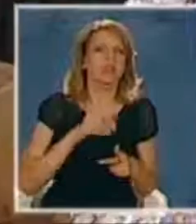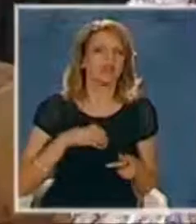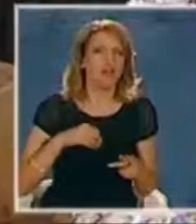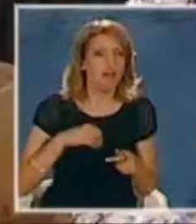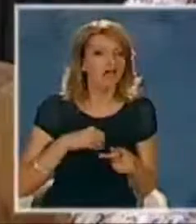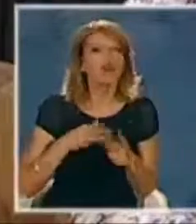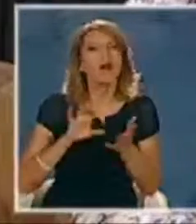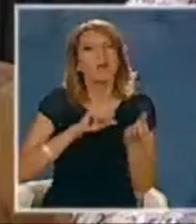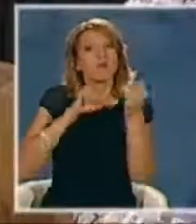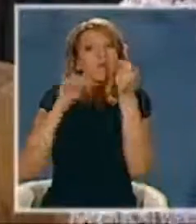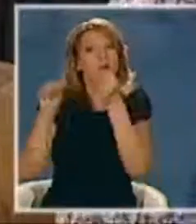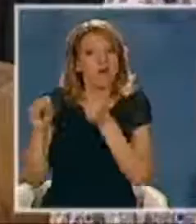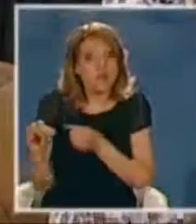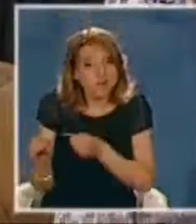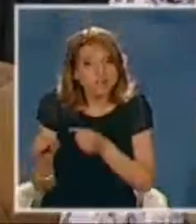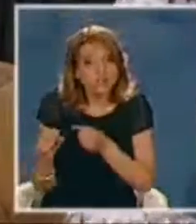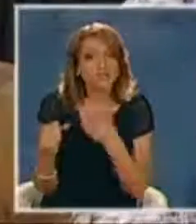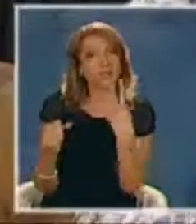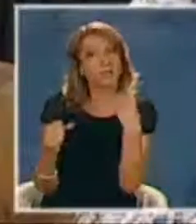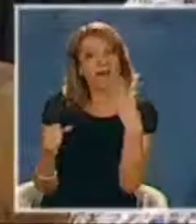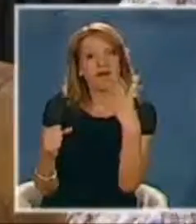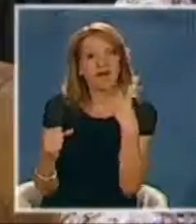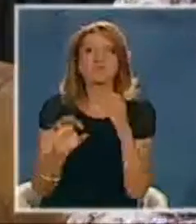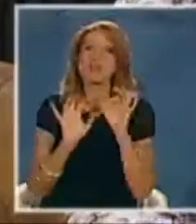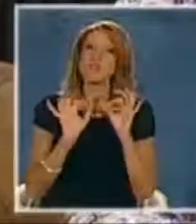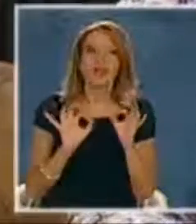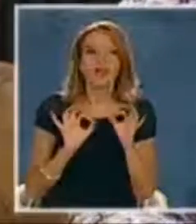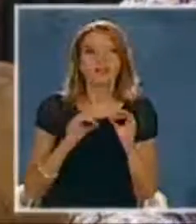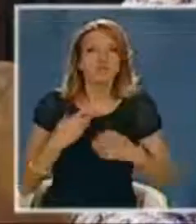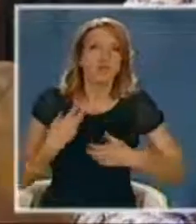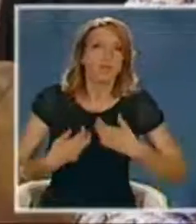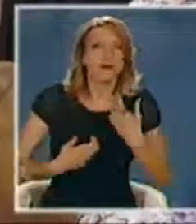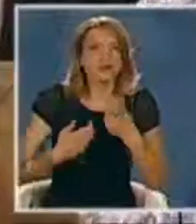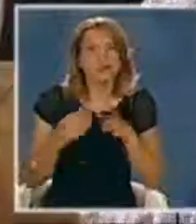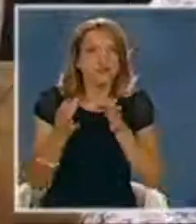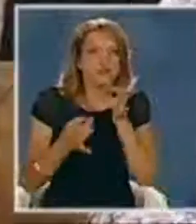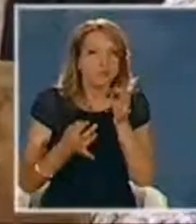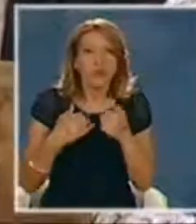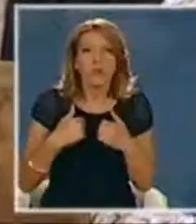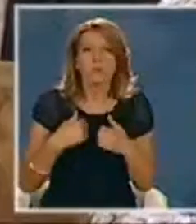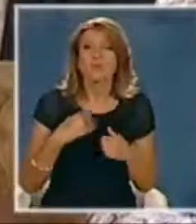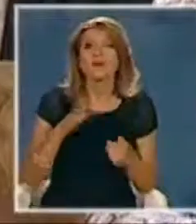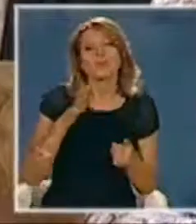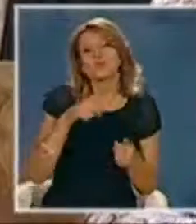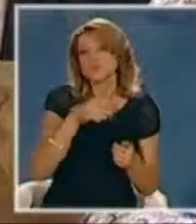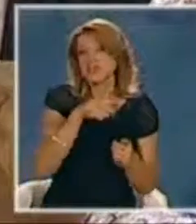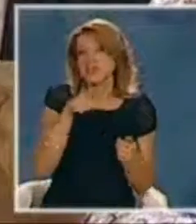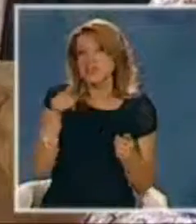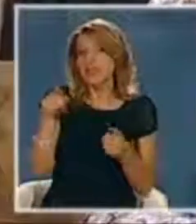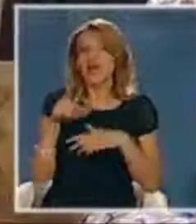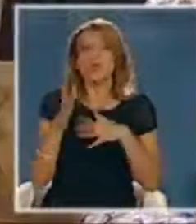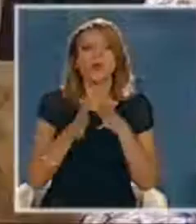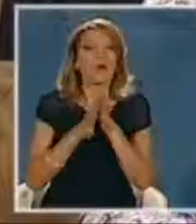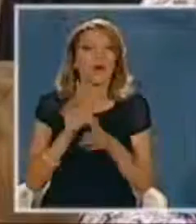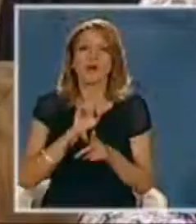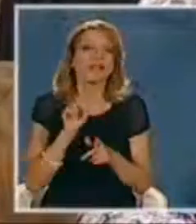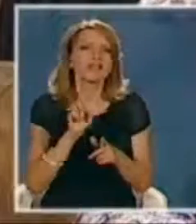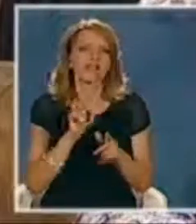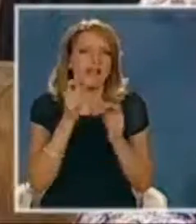това са споделили с мене, че са имали такива странни изживявания. Така че това за повечето хора може би не е нещо